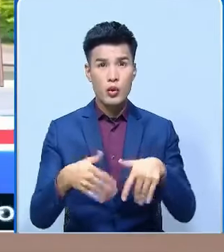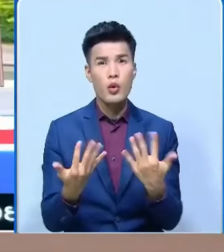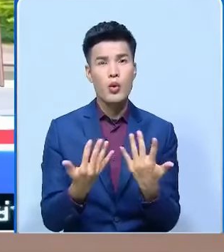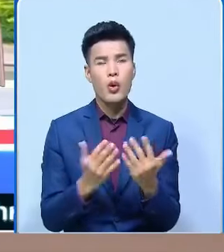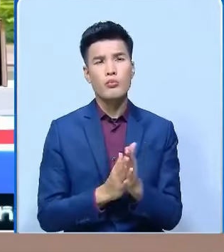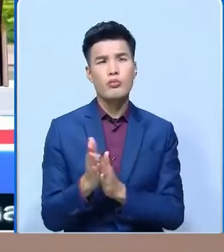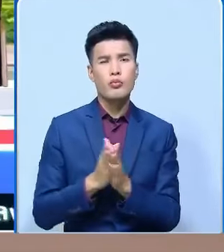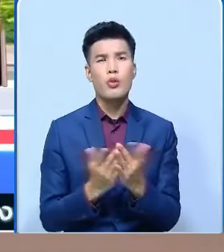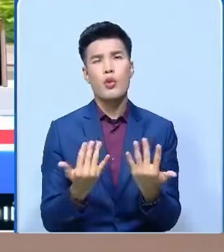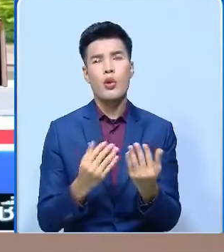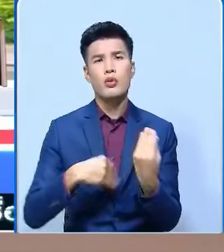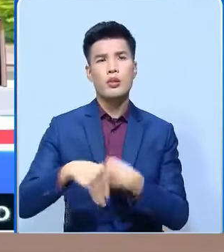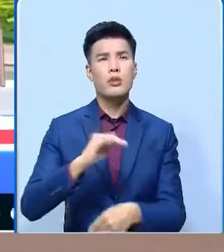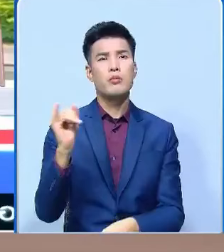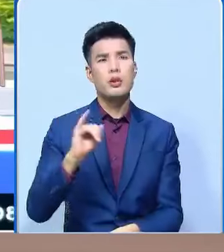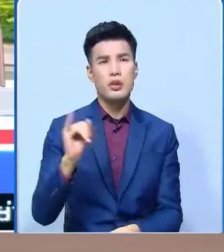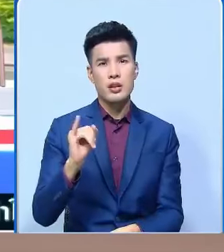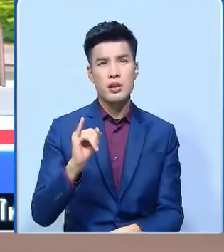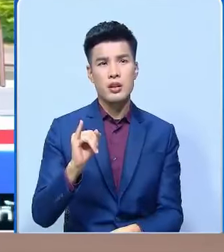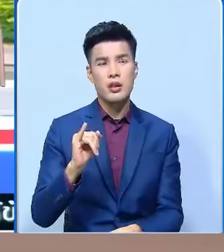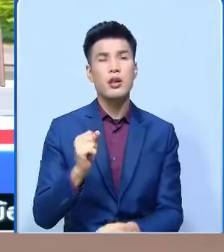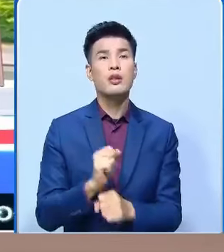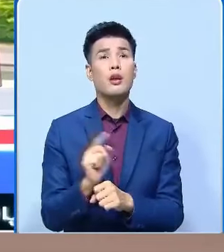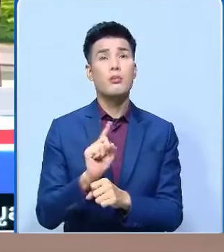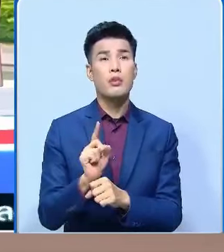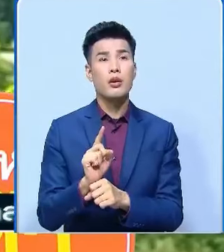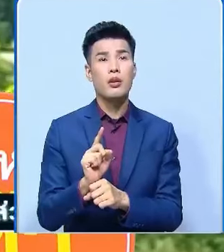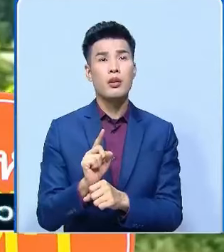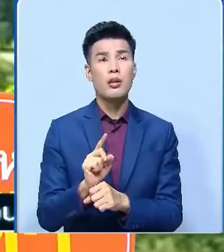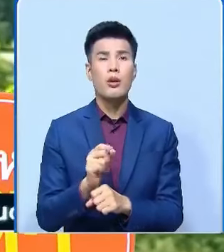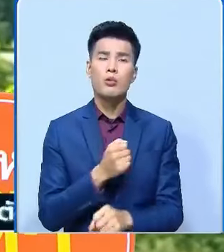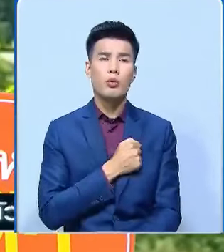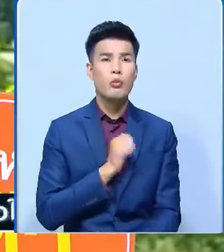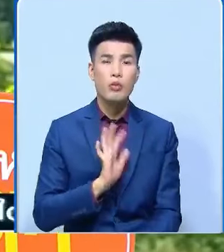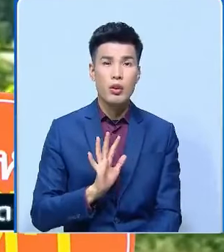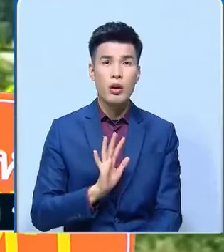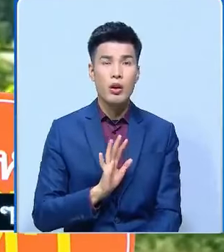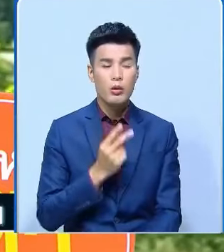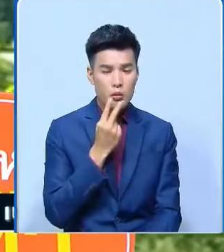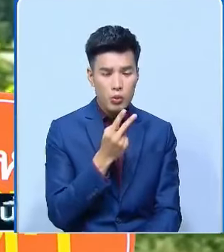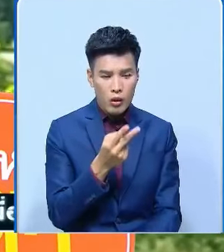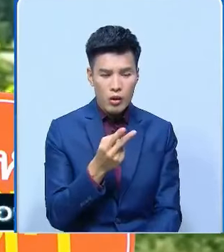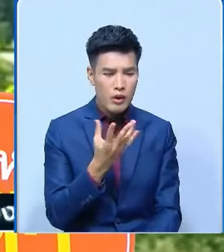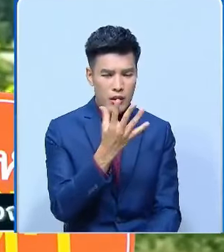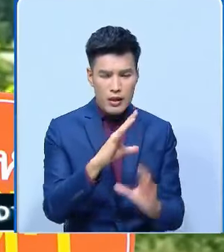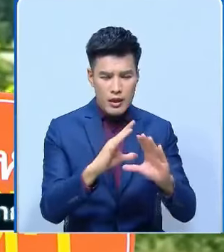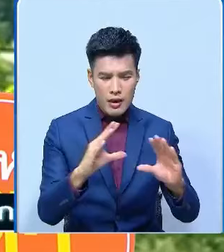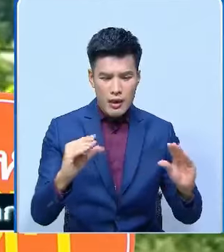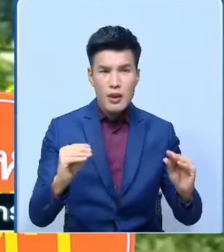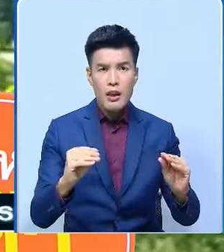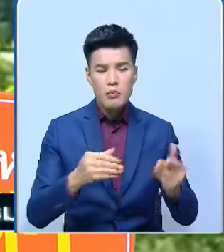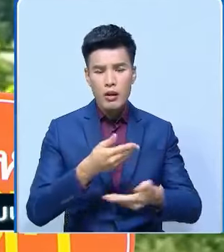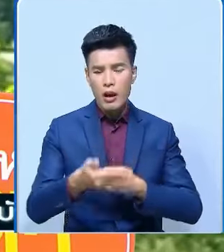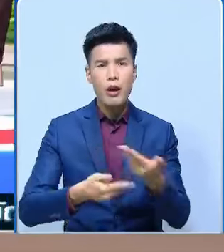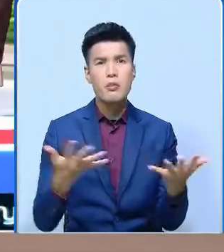องงอแงกันแล้วว่าเศรษฐกิจไม่ดีเลย โอ้โห คุณเศรษฐกิจเป็นยังไงล่ะเศรษฐกิจคุณอ่ะ โอ้ยไม่ไหวเหมือนกันคุณผู้ชมคะไปตรงไหนก็ซบเซาหาลูกค้าแทบไม่